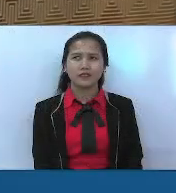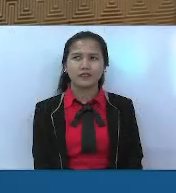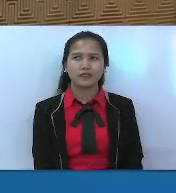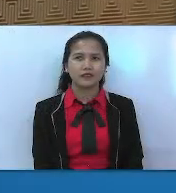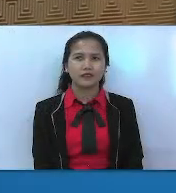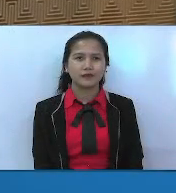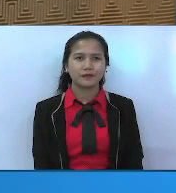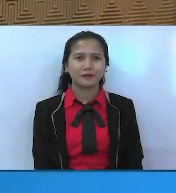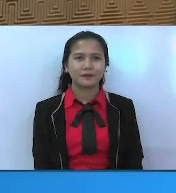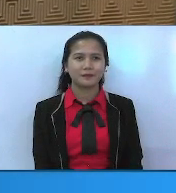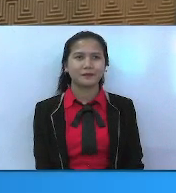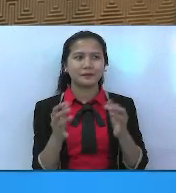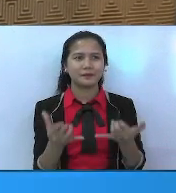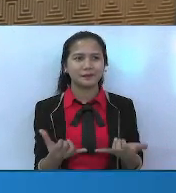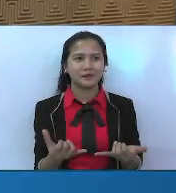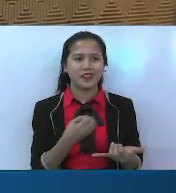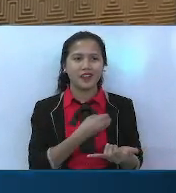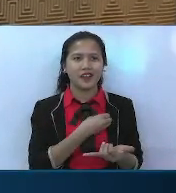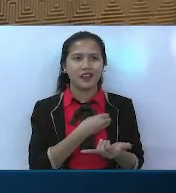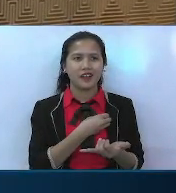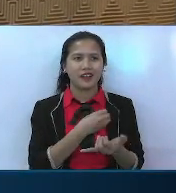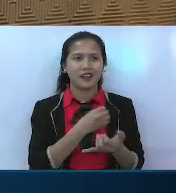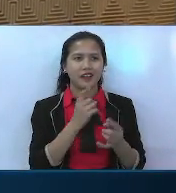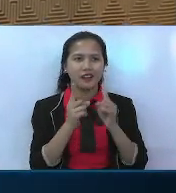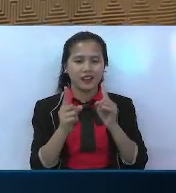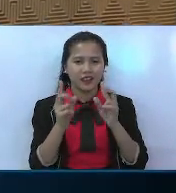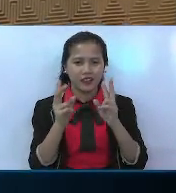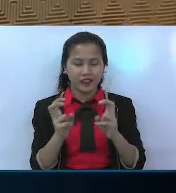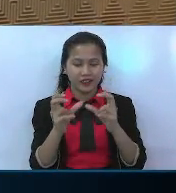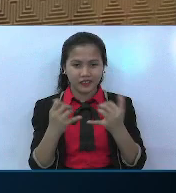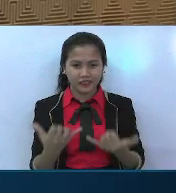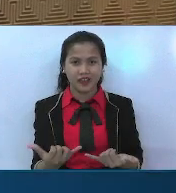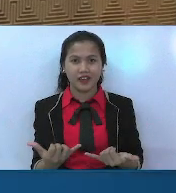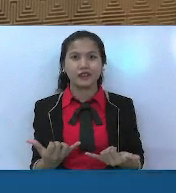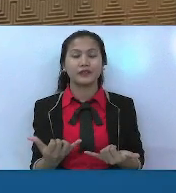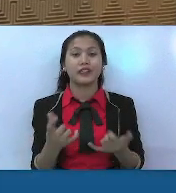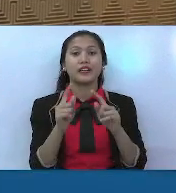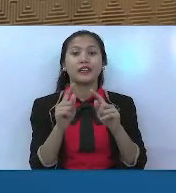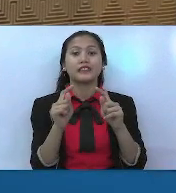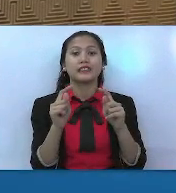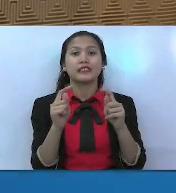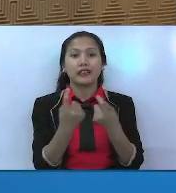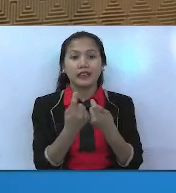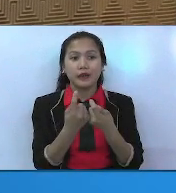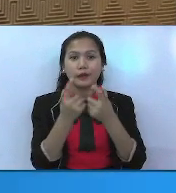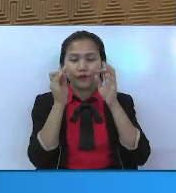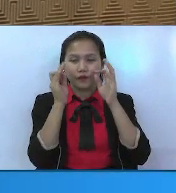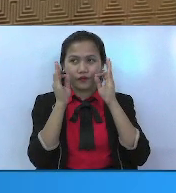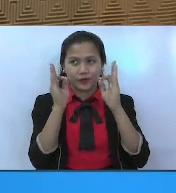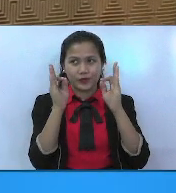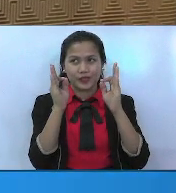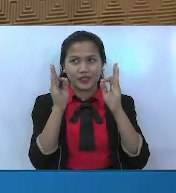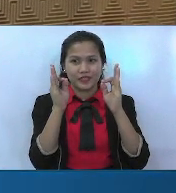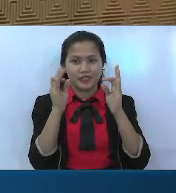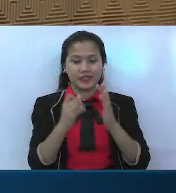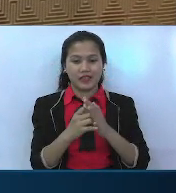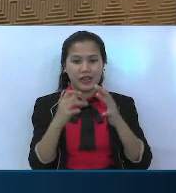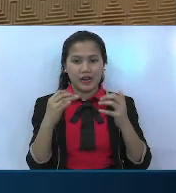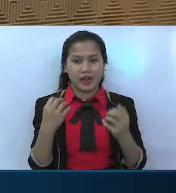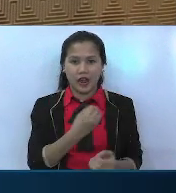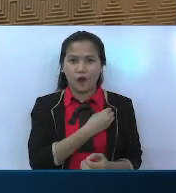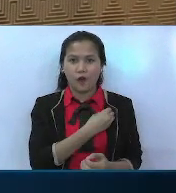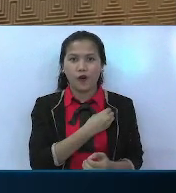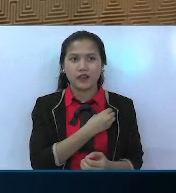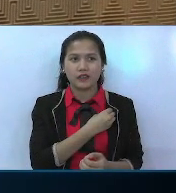natin! Pinag-usapan natin dito, Team Focus, ha? Pinag-usapan natin dito na ang ating ini-emphasize is